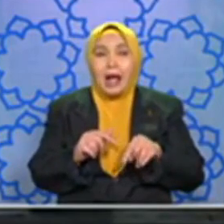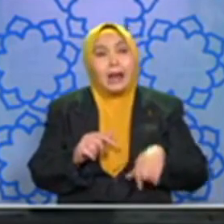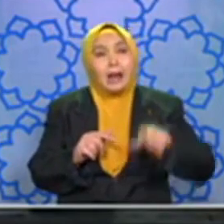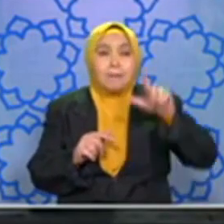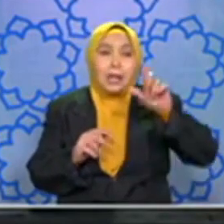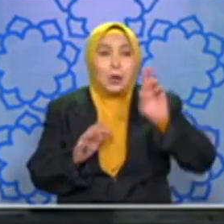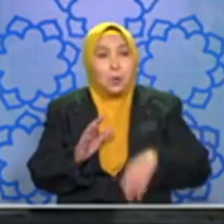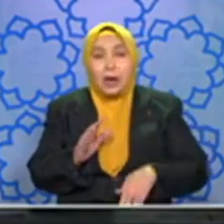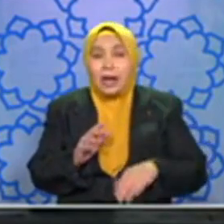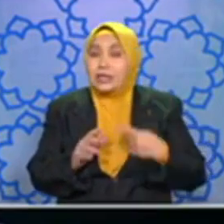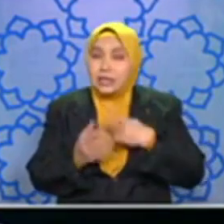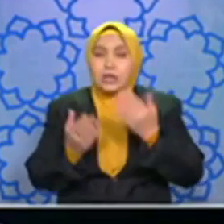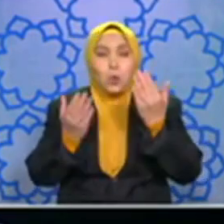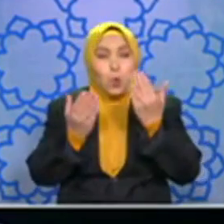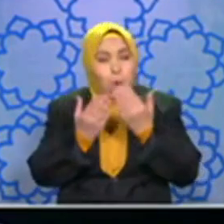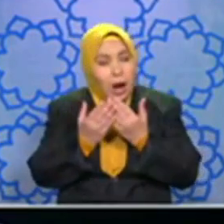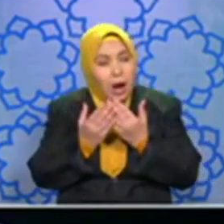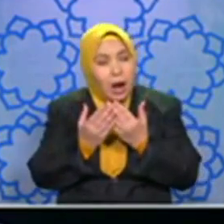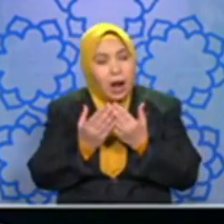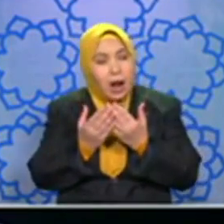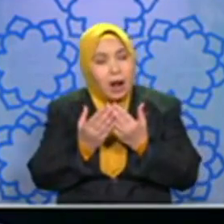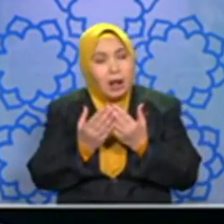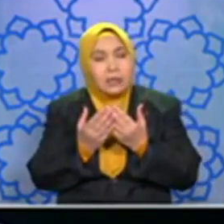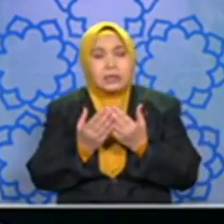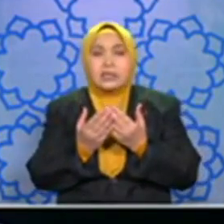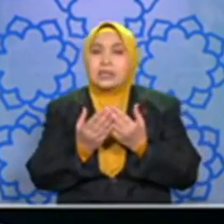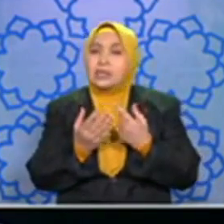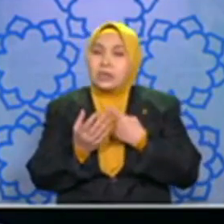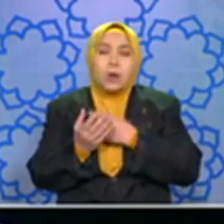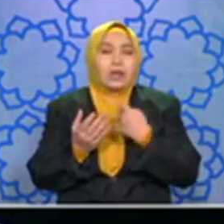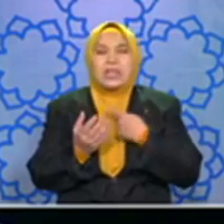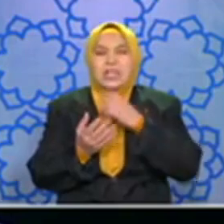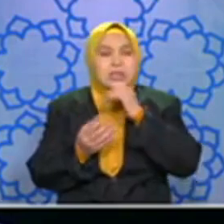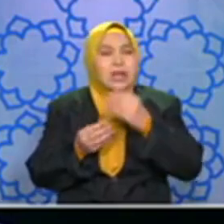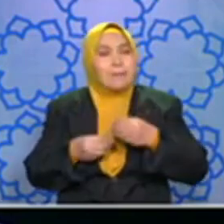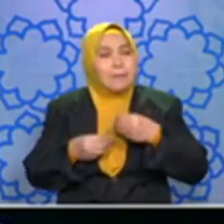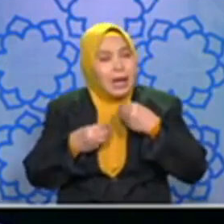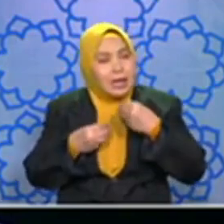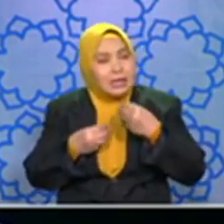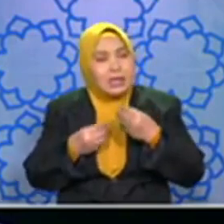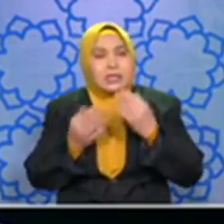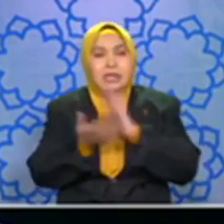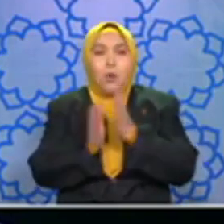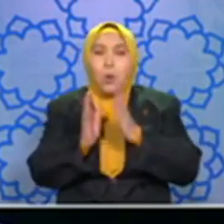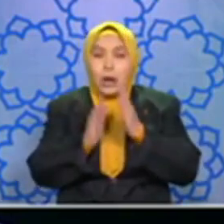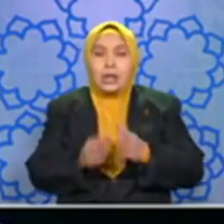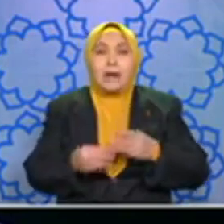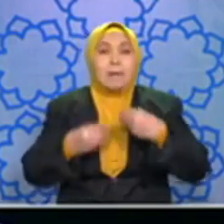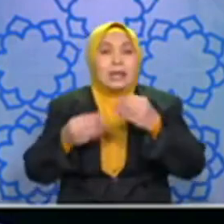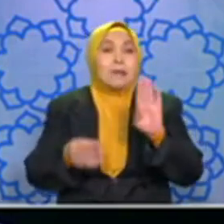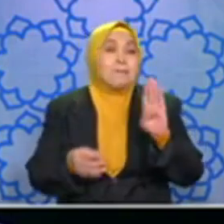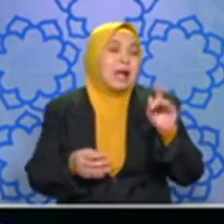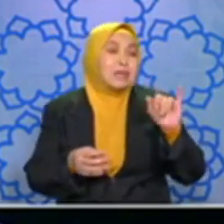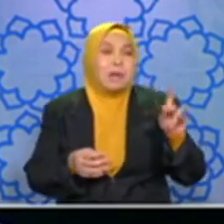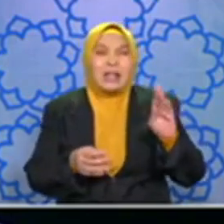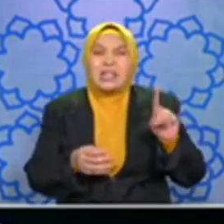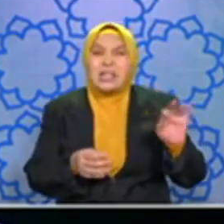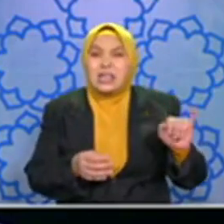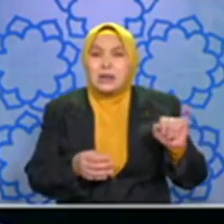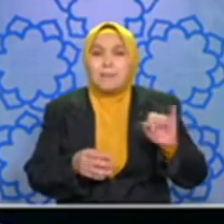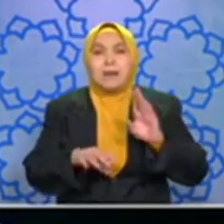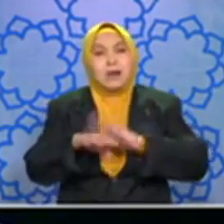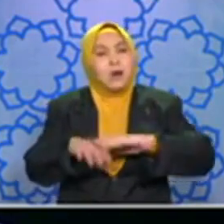kita jadi orang yang tak bagi, yang baki-baki sahaja kepada Allah. Moga-moga Allah bantu kita